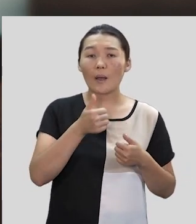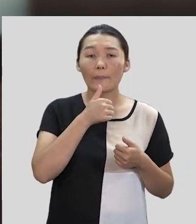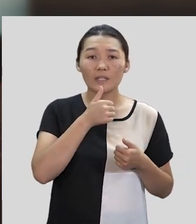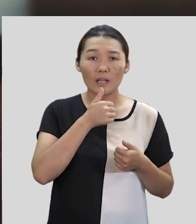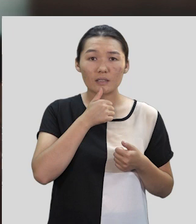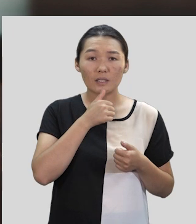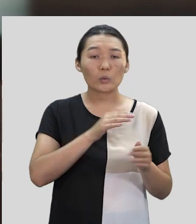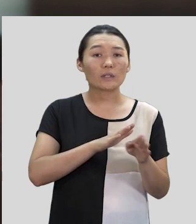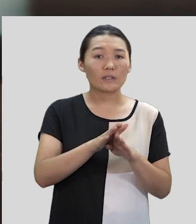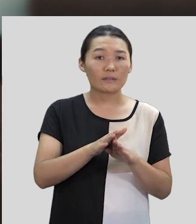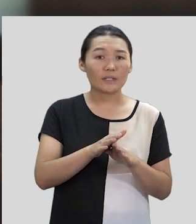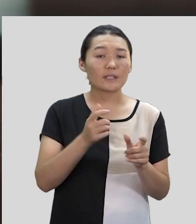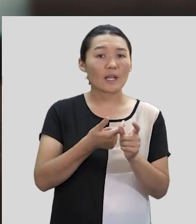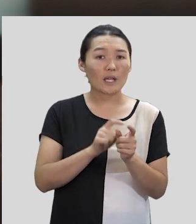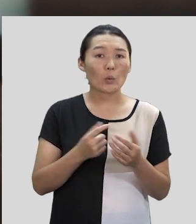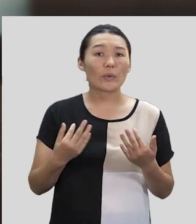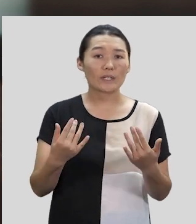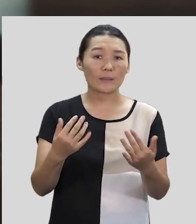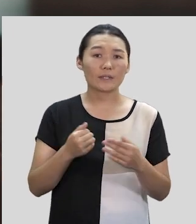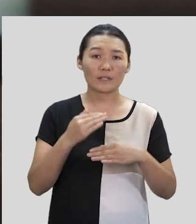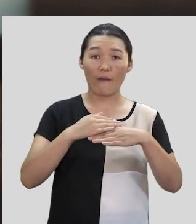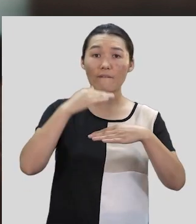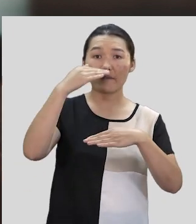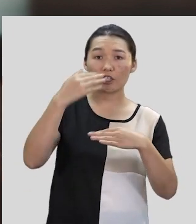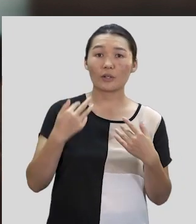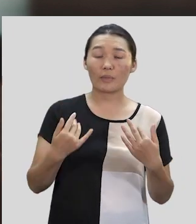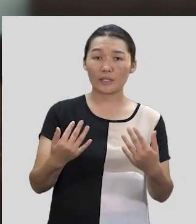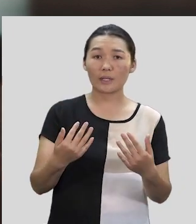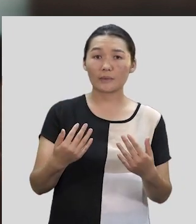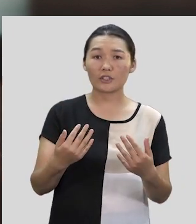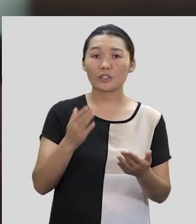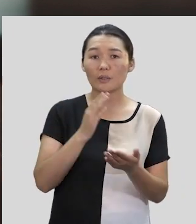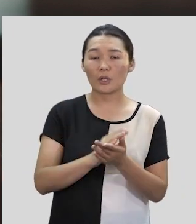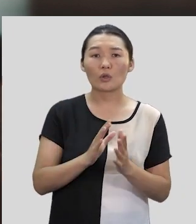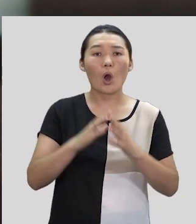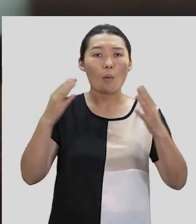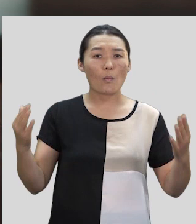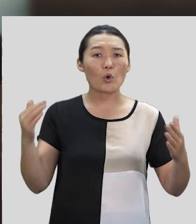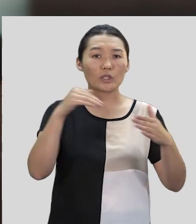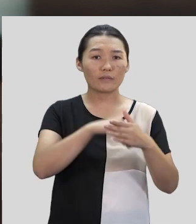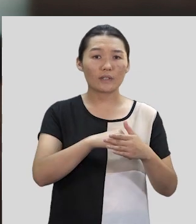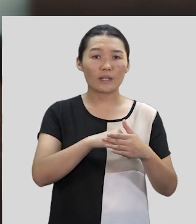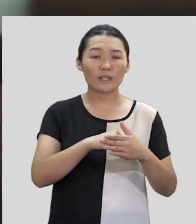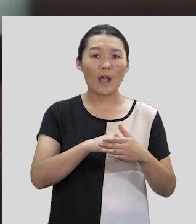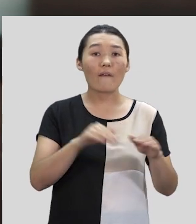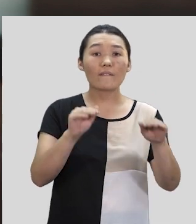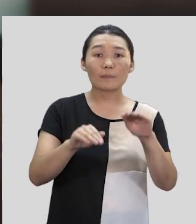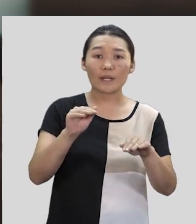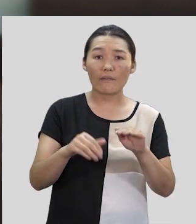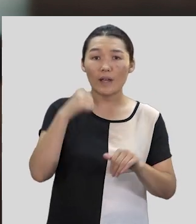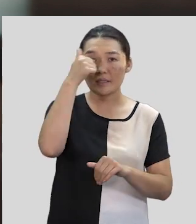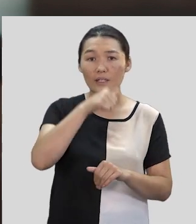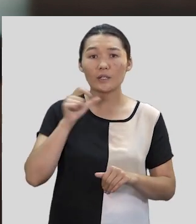потребность высшие потребности носят больший вклад в формирование личности чем